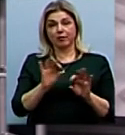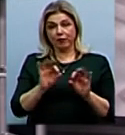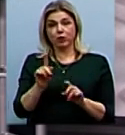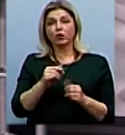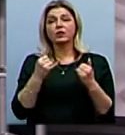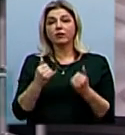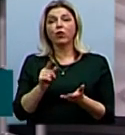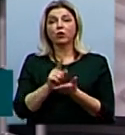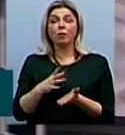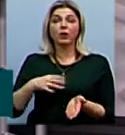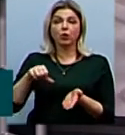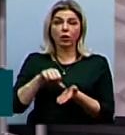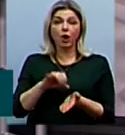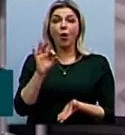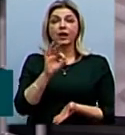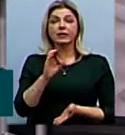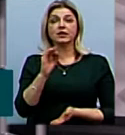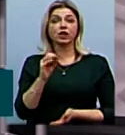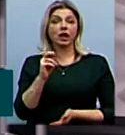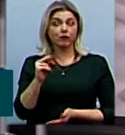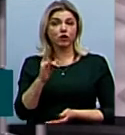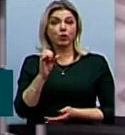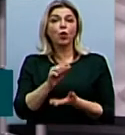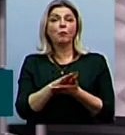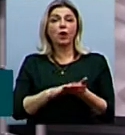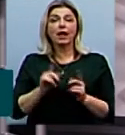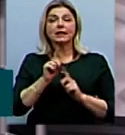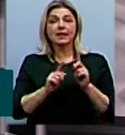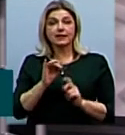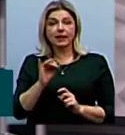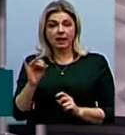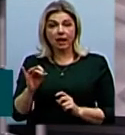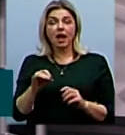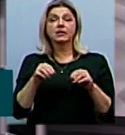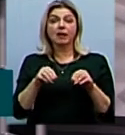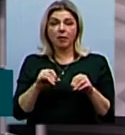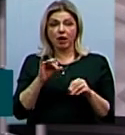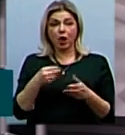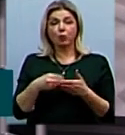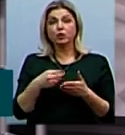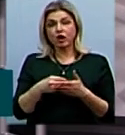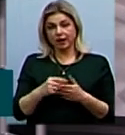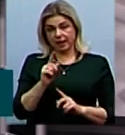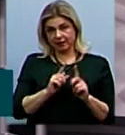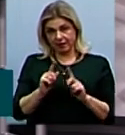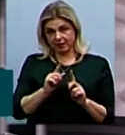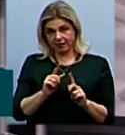Олександр Сінкевич, але продовження сесії, важливої сесії, бюджетної сесії, земельної і бюджетної, скажімо так, двох